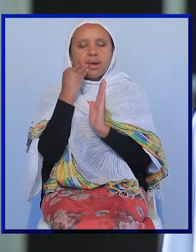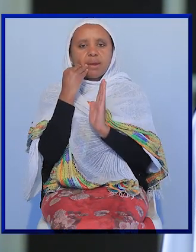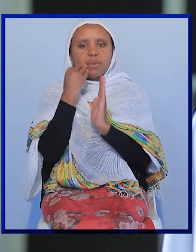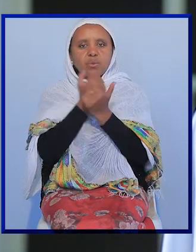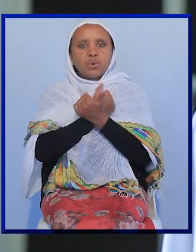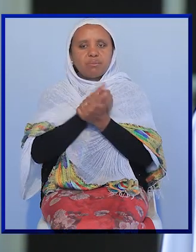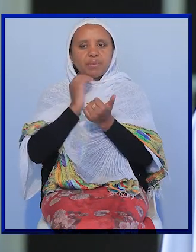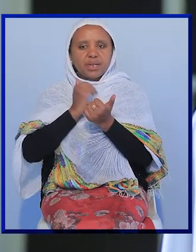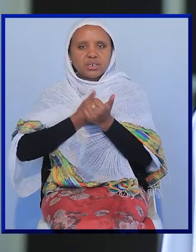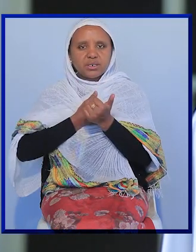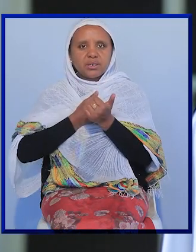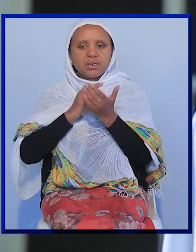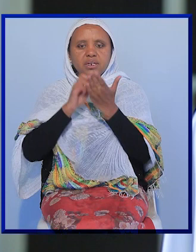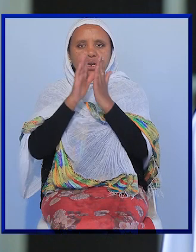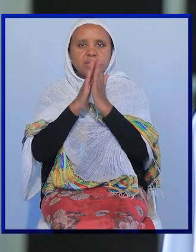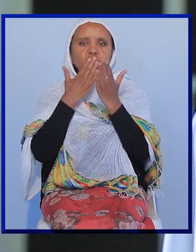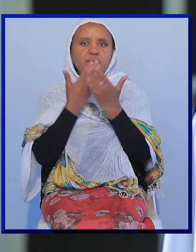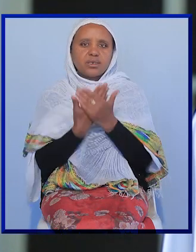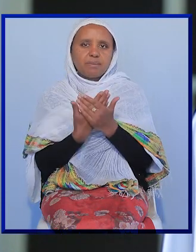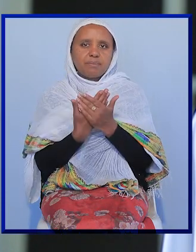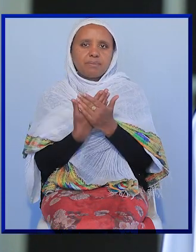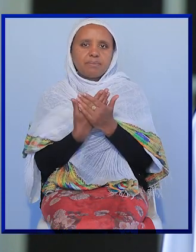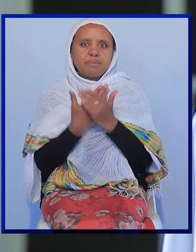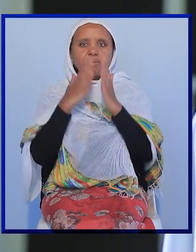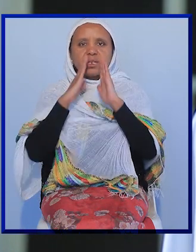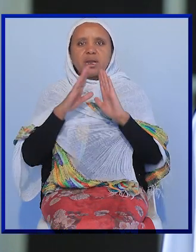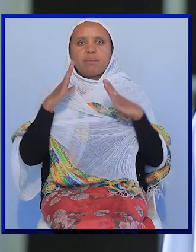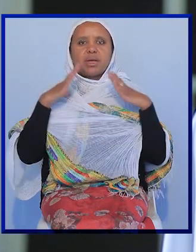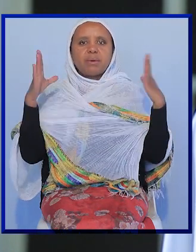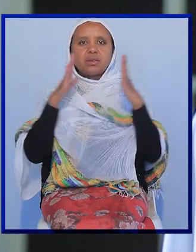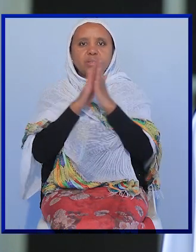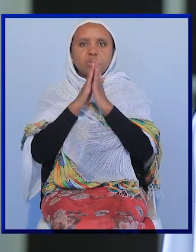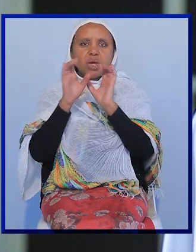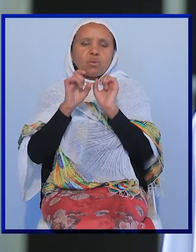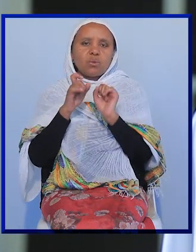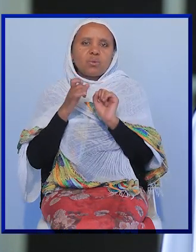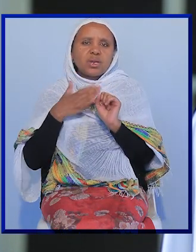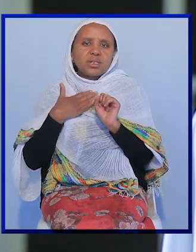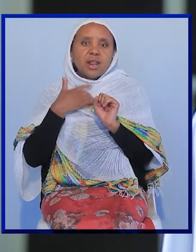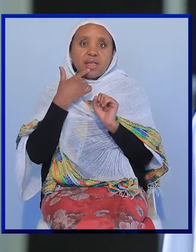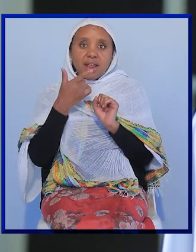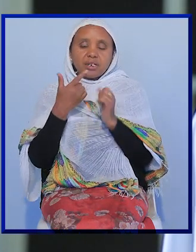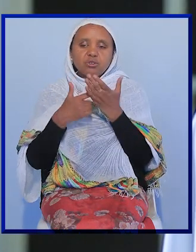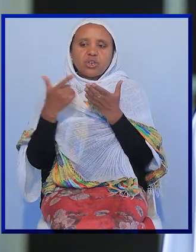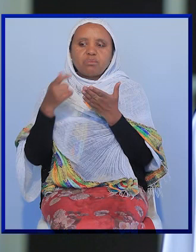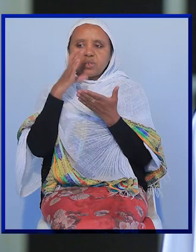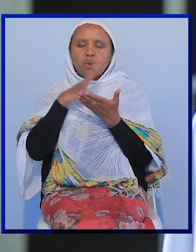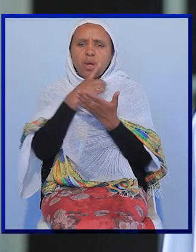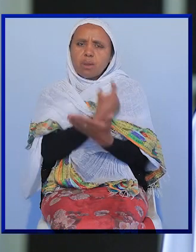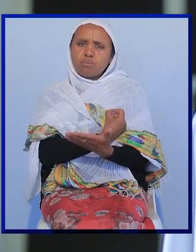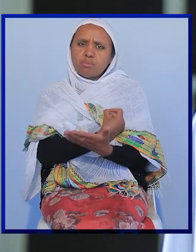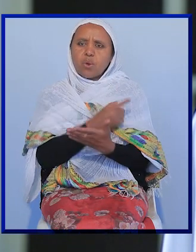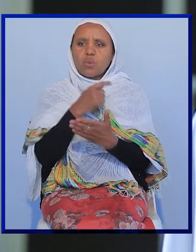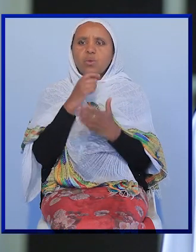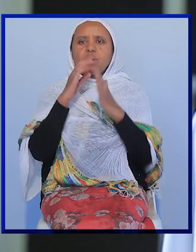የሚወድ እመቤታችን ቅዳሴን ውዳሴን በሰላመ ገብርኤልን ሲጸልዩልኝ ደስ ይለኛል እንዳለች፣ ይህም ሰው ከልቡ ሆኖ